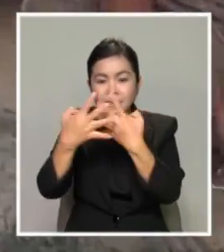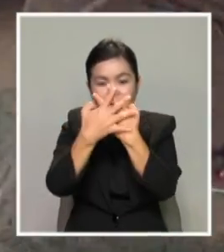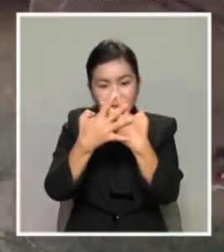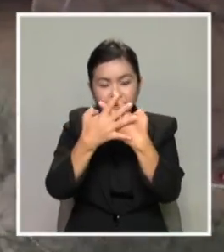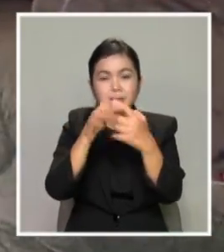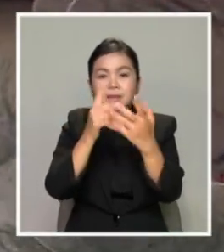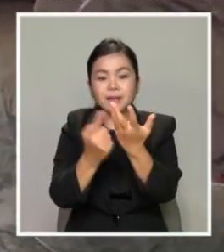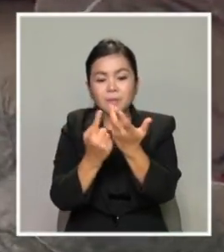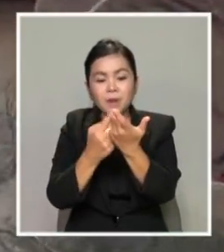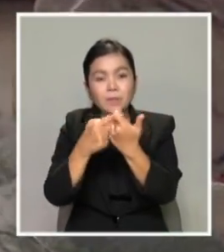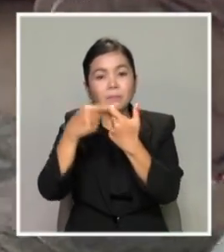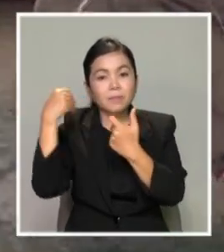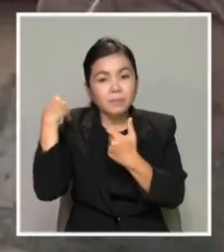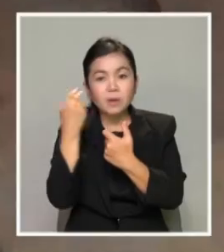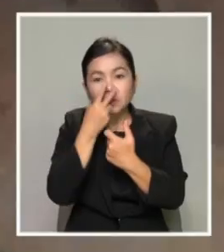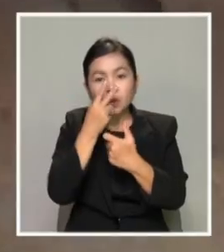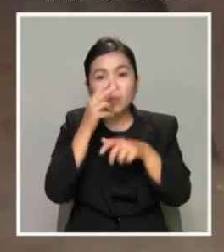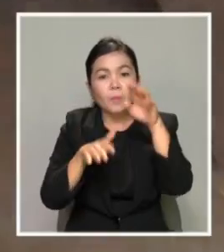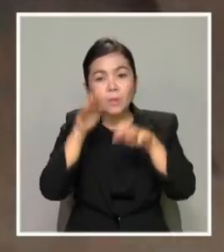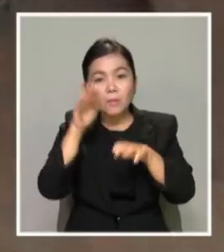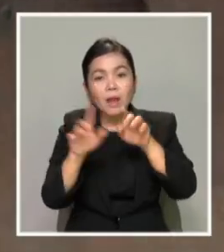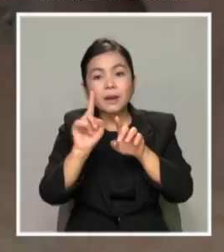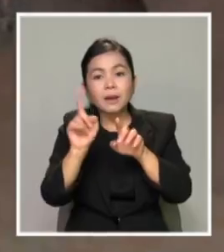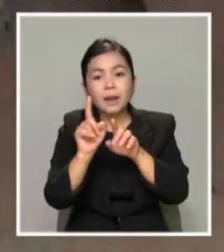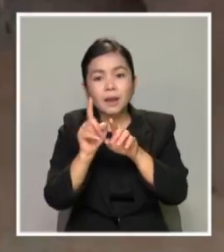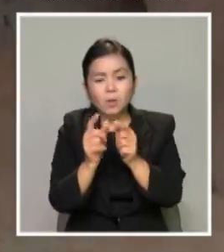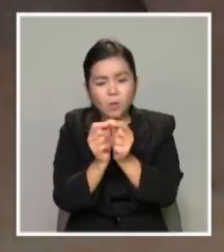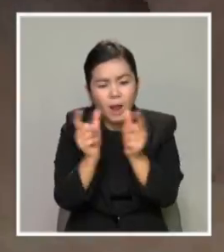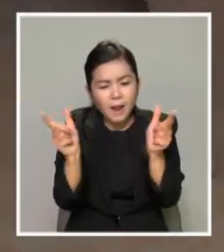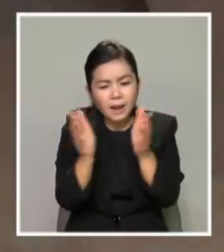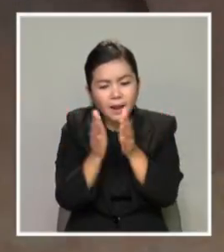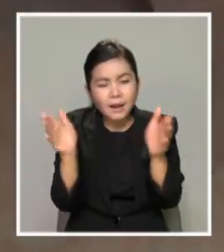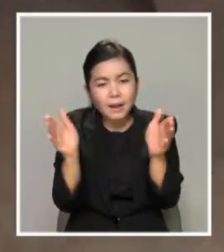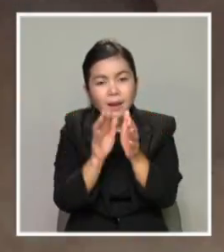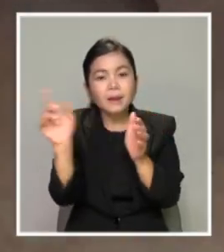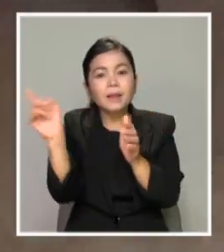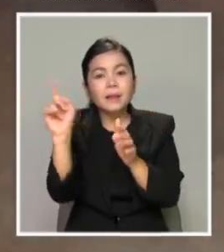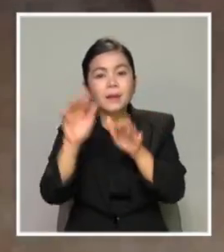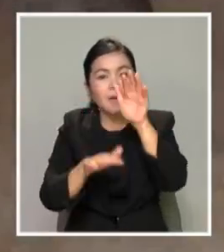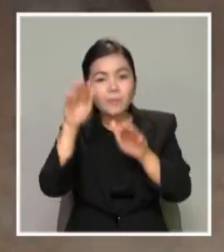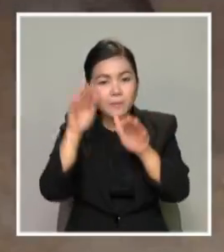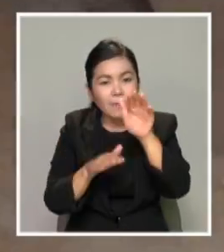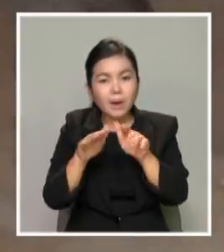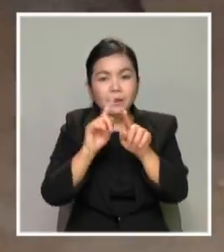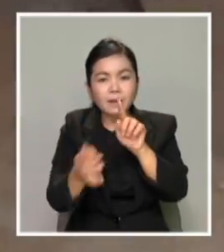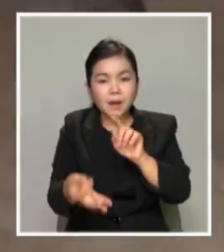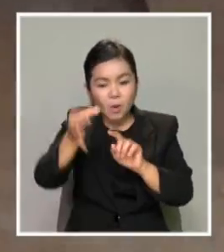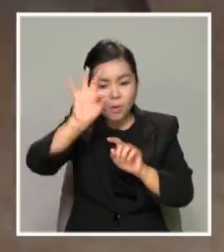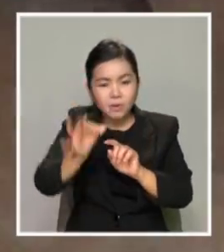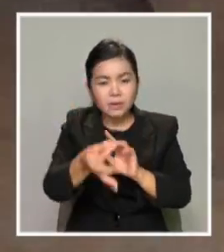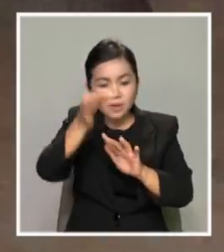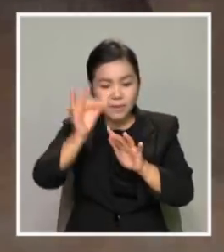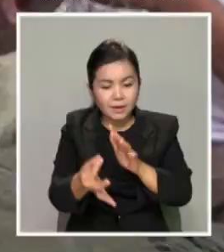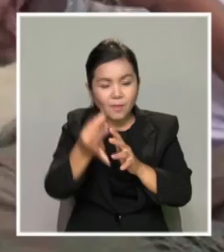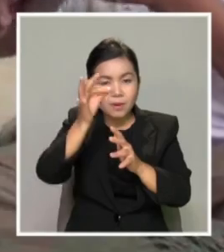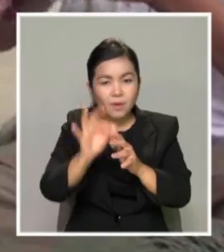ในแต่ละลูกเนี่ยเรากะประมาณว่าขนาดนี้ใส่ขนาดนี้ประมาณสัก32ตา32ตาก็คือต